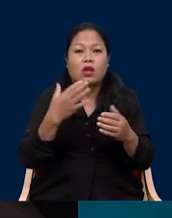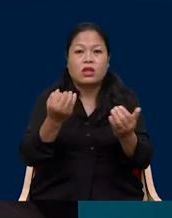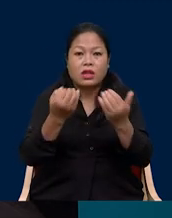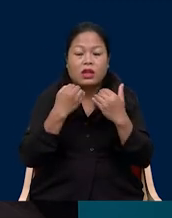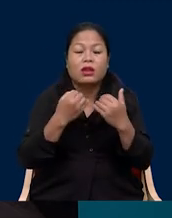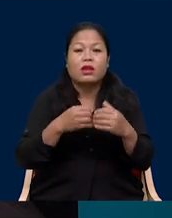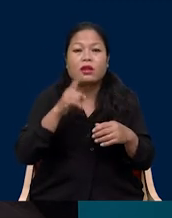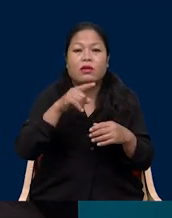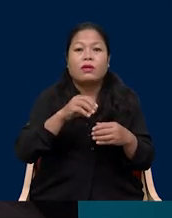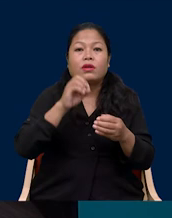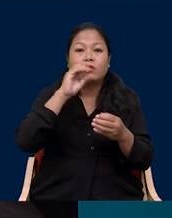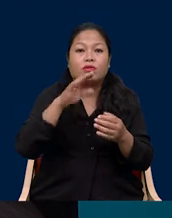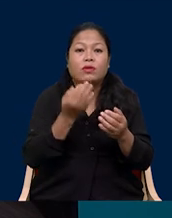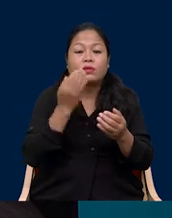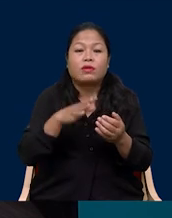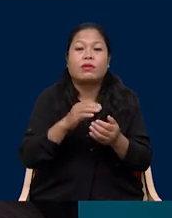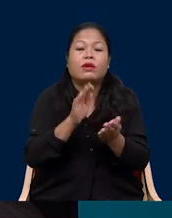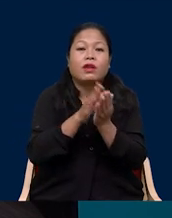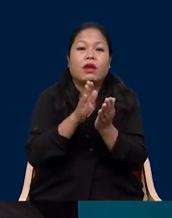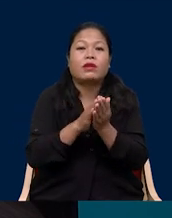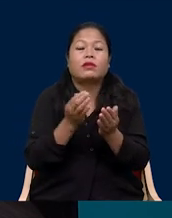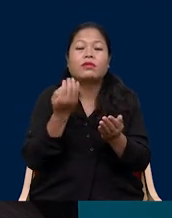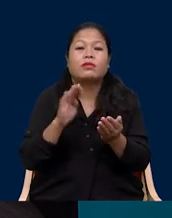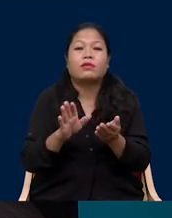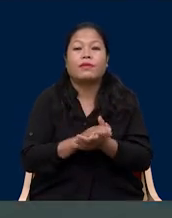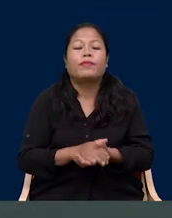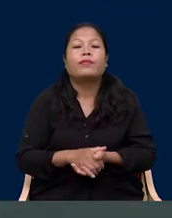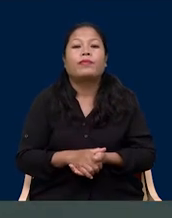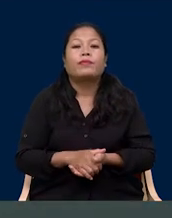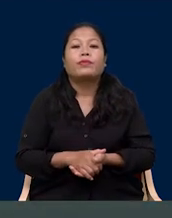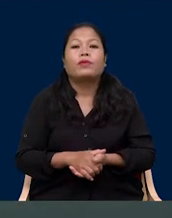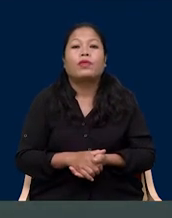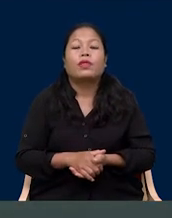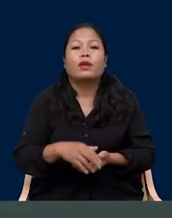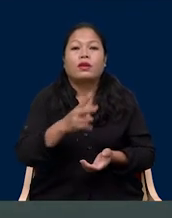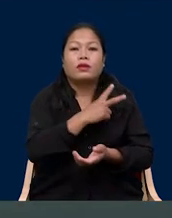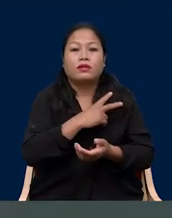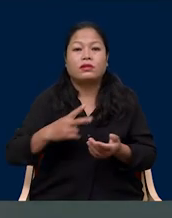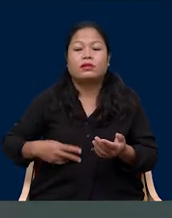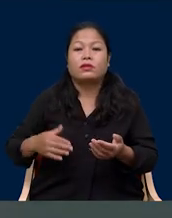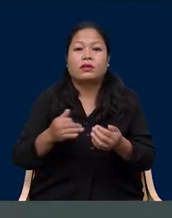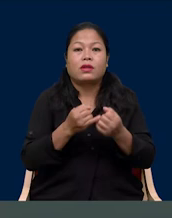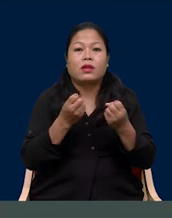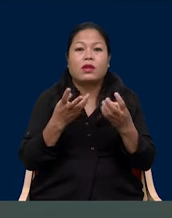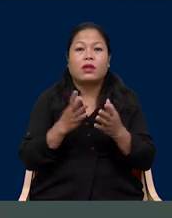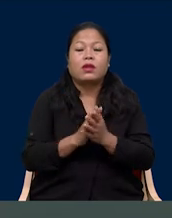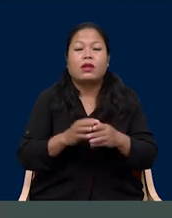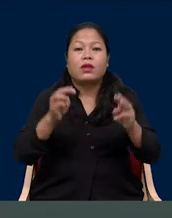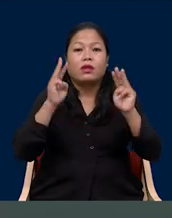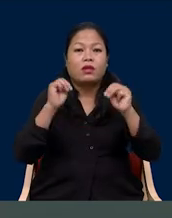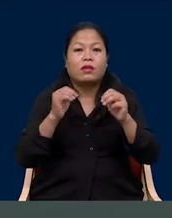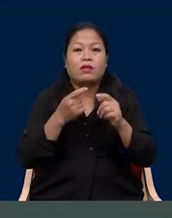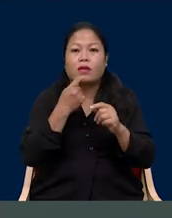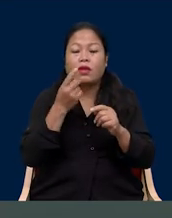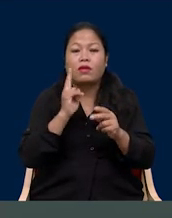नयाँ स्टार्टअपका लागि पनि तपाईँको केही सुझाव छ भने राखिदिनुहोस् न आयुषाजी। हजुर, धन्यवाद। डिजाइनरको हिसाबले चाहिँ एउटा